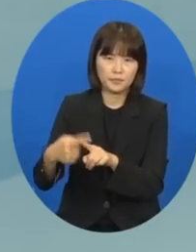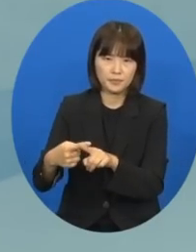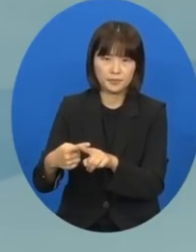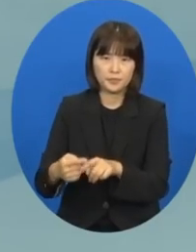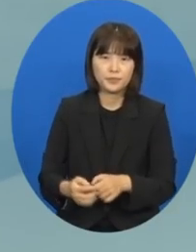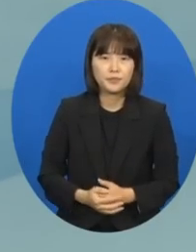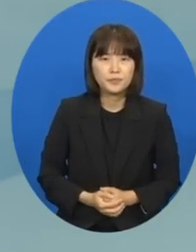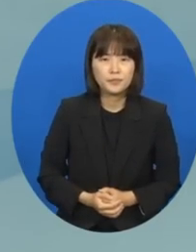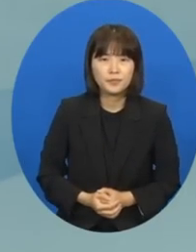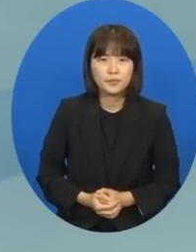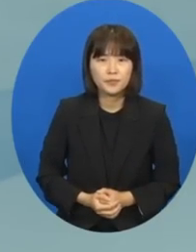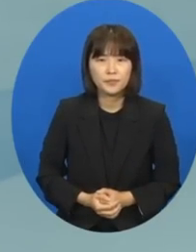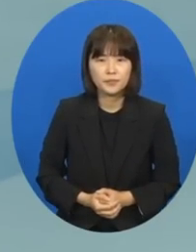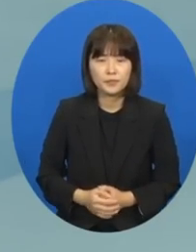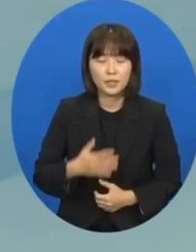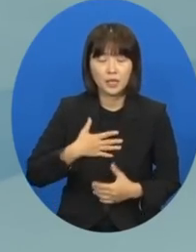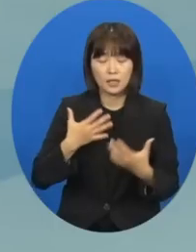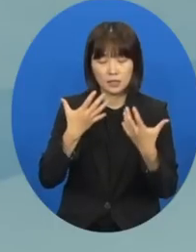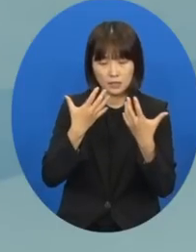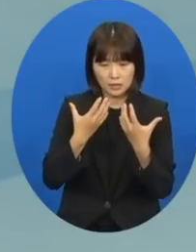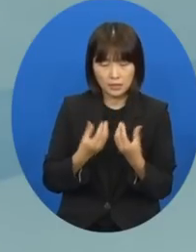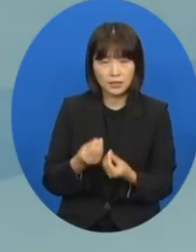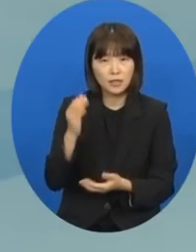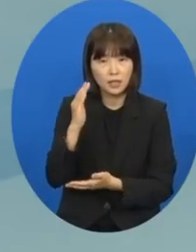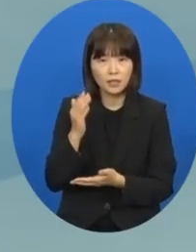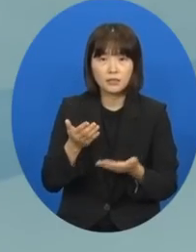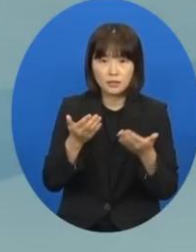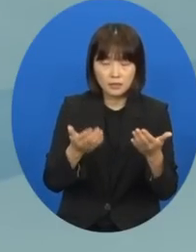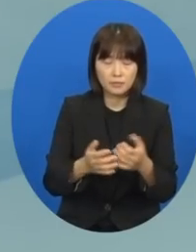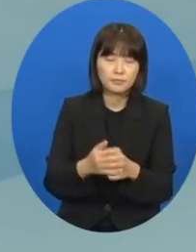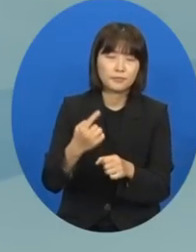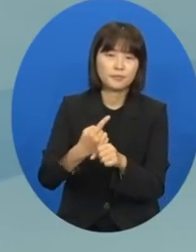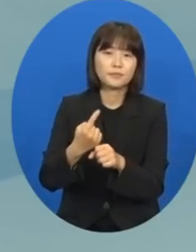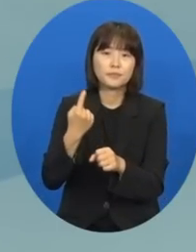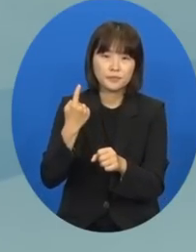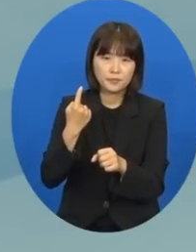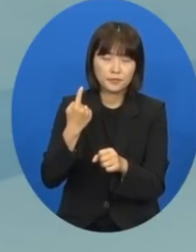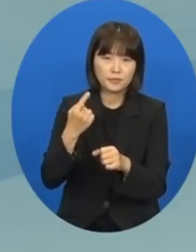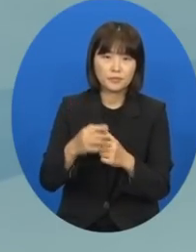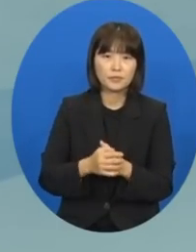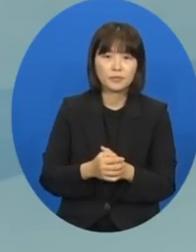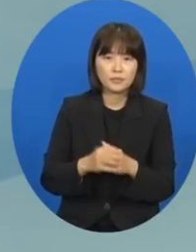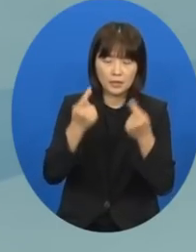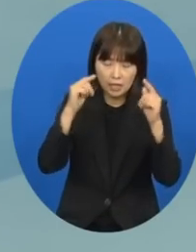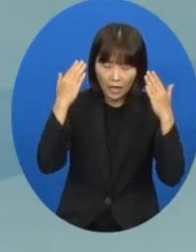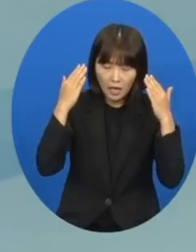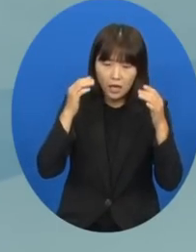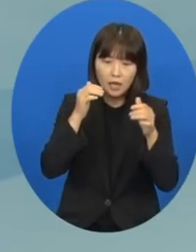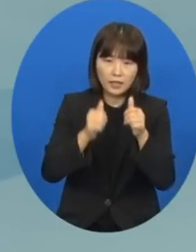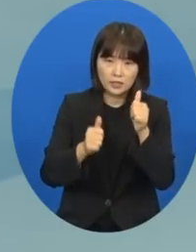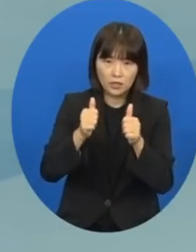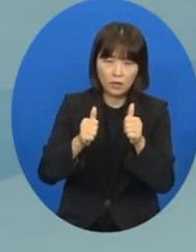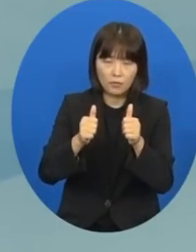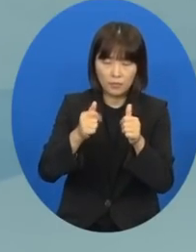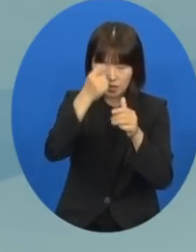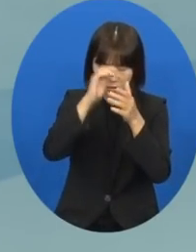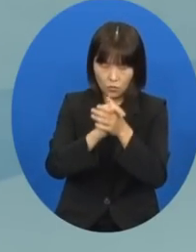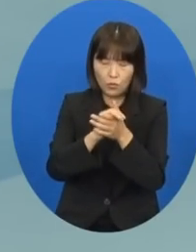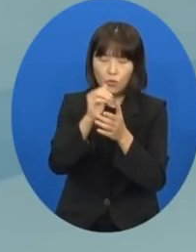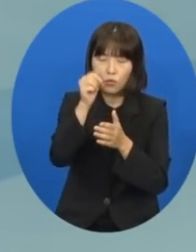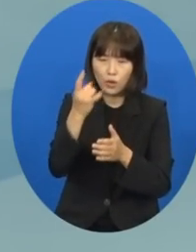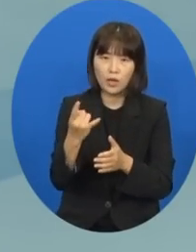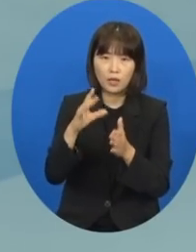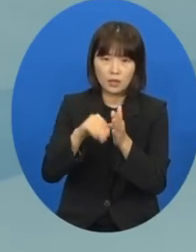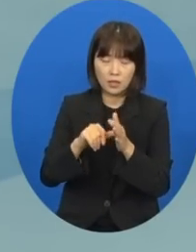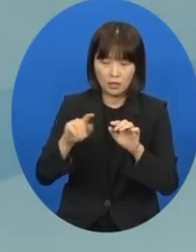한번 예를 하나 저기 예화를 들어볼게요. 작년에 수능 학부모 기도회 때 오신 윤정희